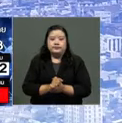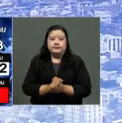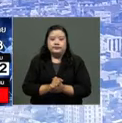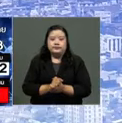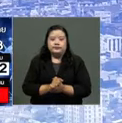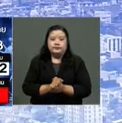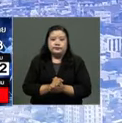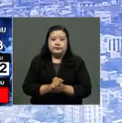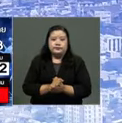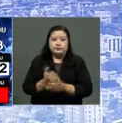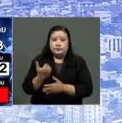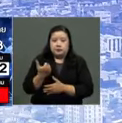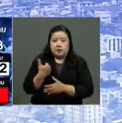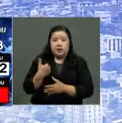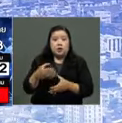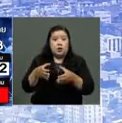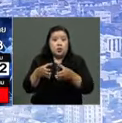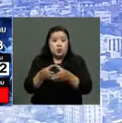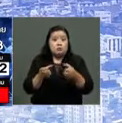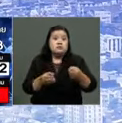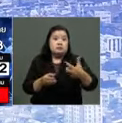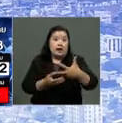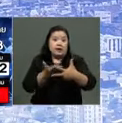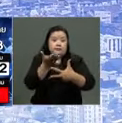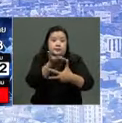เท่านั้นครับที่เราขอกู้นอกนั้นก็ยังต้องใช้เงินว่ามารของเราอยู่ก็นำเรียนนะครับว่าทุกบาททุกสตางค์นะครับเราได้มาเอามาใช้ตรงนี้ก็ฝากทุกๆท่านดูแลกันอย่างดีนะครับเพื่อเราจะได้ใช้เม็ดเงินก็นี้ซึ่งเป็นก้อนที่เราเหลือน้อยมากๆแล้วนะครับจะไม่มีก้นใหม่อีกแล้วนะครับถ้าเราผ่านเดือนนี้กันไปได้เงินก็ไม่ต้องกู้แถบท่านยังหาเงินของตัวเองมาได้ผมนึกฝันถึงวันที่เราได้ไปเที่ยวกันในประเทศนะครับวันนี้ชายหาดหลายที่อยากจะเปิดนะครับหาดทรายที่ขาวสะอาดโอหลายคนบอกนะครับว่าไม่เคยเห็นมาก่อนพวกเราจะได้ชื่นชมแทนที่คนต่างประเทศจะมาชื่นชมเราจะได้ชื่นชมกันเองก่อนขอให้เราผ่านเดือนนี้กันให้ได้ทุกอย่างจะกลับคืนมาช่วยกันด้วยนะครับแล้วก็สุดท้ายนะครับก็จะฝากเรื่องของกลับมาที่มาตรการควบคุมรักจำได้ไหมครับ3กลุ่มที่เราจะต้องสื่อสาร